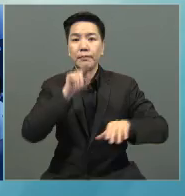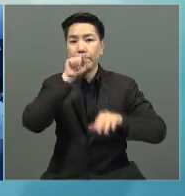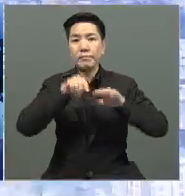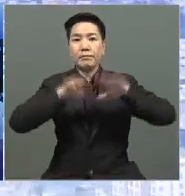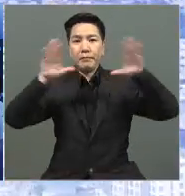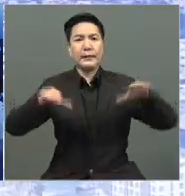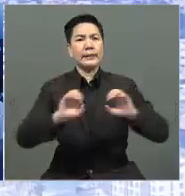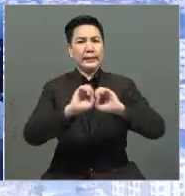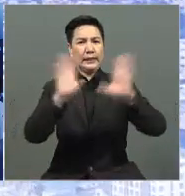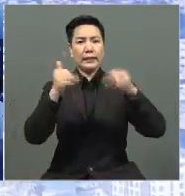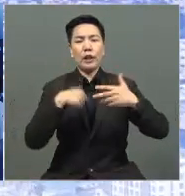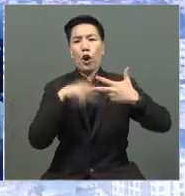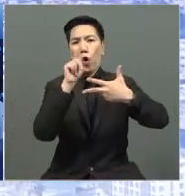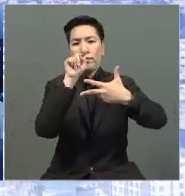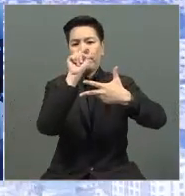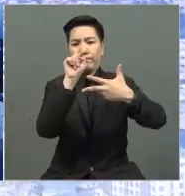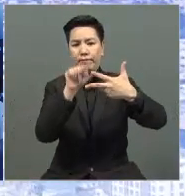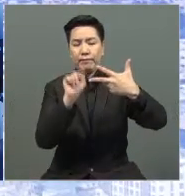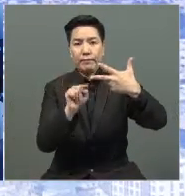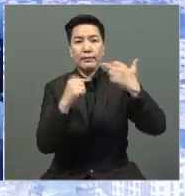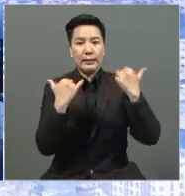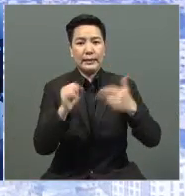นนะเดี๋ยวดูเวลาทีนึงนะครับถ้าถ้าการประกาศในช่วงวันนี้ไม่ทำวันนี้ก็พรุ่งนี้นะครับในเรื่องตรงนี้ในรายละเอียดจากการที่ประชุมจะมีการสรุปออกมาแล้วออกมาเป็นประกาศในราชกิจจานะครับออกมาชัดเจนแต่ว่า3ข้อนี้ข้อนี้อย่างชัดเจนนะครับงดหรือชะลอการเคลื่อนย้ายข้ามจังหวัดอันนี้ยังคงอยู่นะครับหลายคนบอกว่าอันนี้ทำไมถึงต้องใช้สองคำเพราะว่าว่าจะได้เป็นการปฏิบัติแล้วแต่แต่ละจังหวัดจะมีการปฏิบัติเยอะ